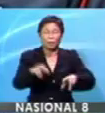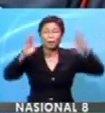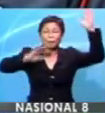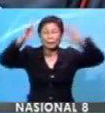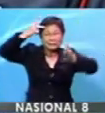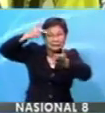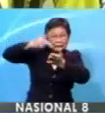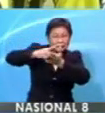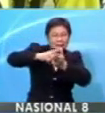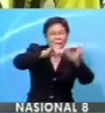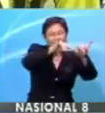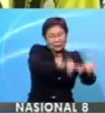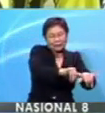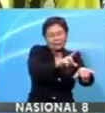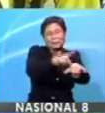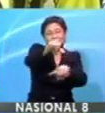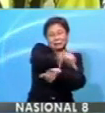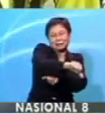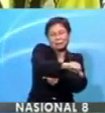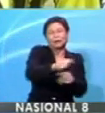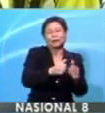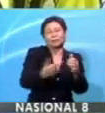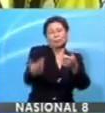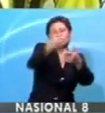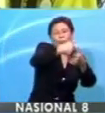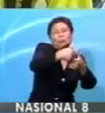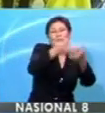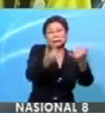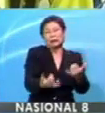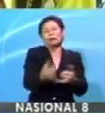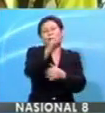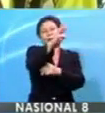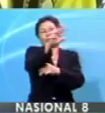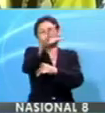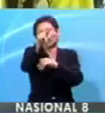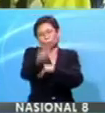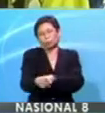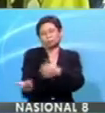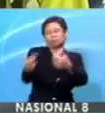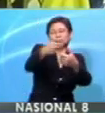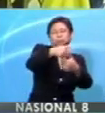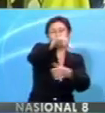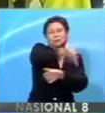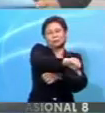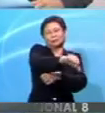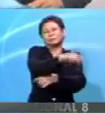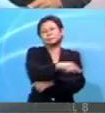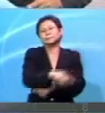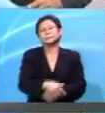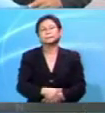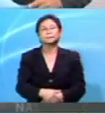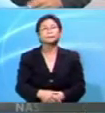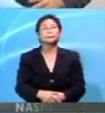dikenal pasti berada di Syria menyertai kumpulan itu pula kini 63 orang